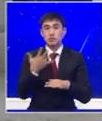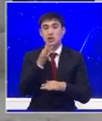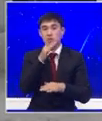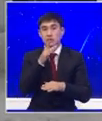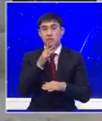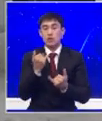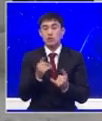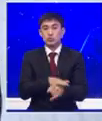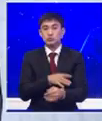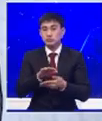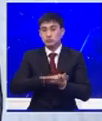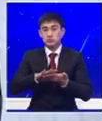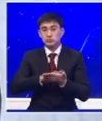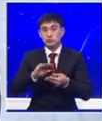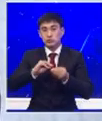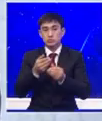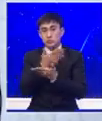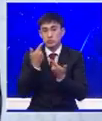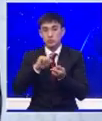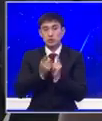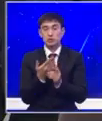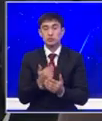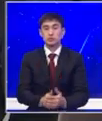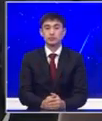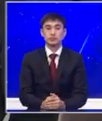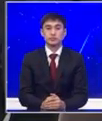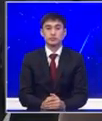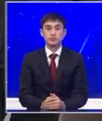лет. Однако до сих пор никаких изменений в селе так и не произошло.